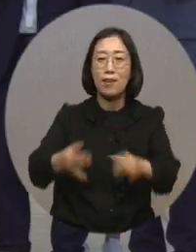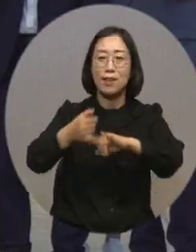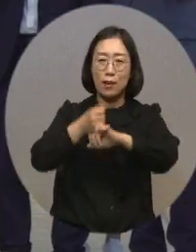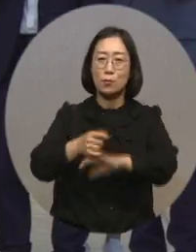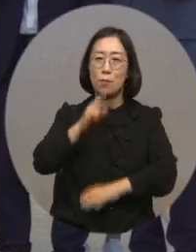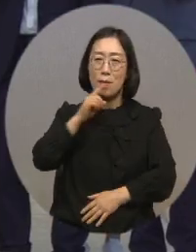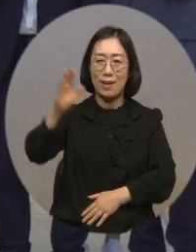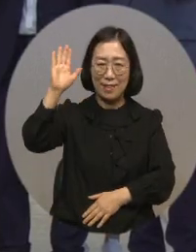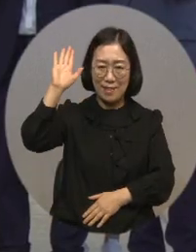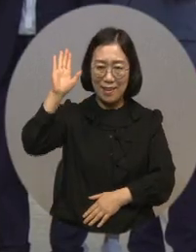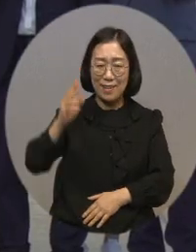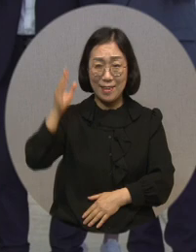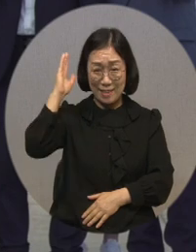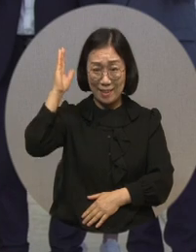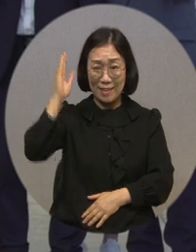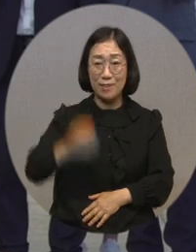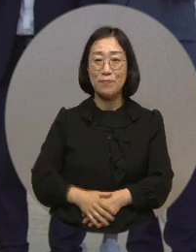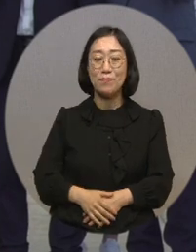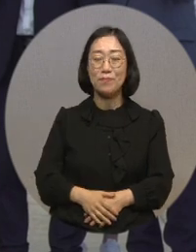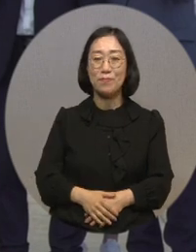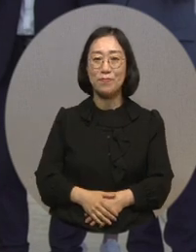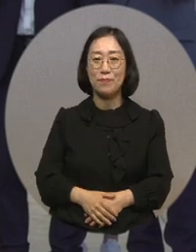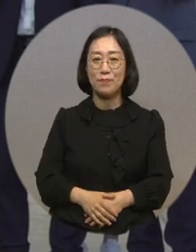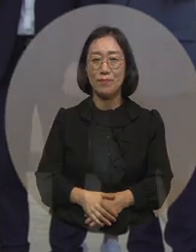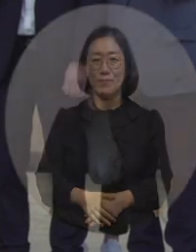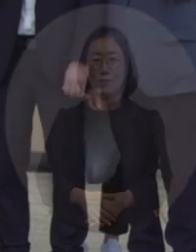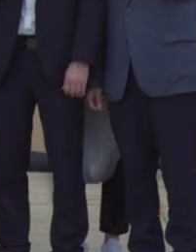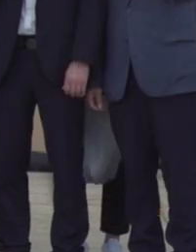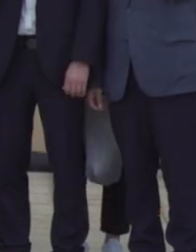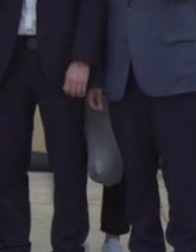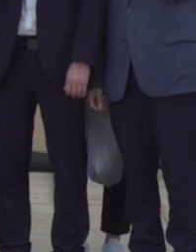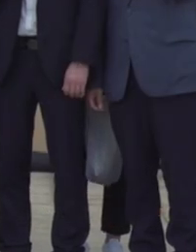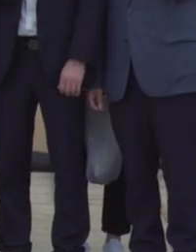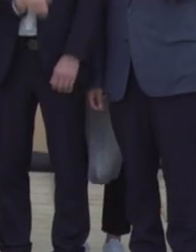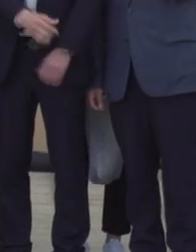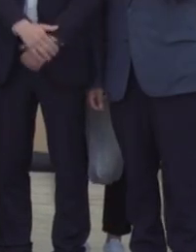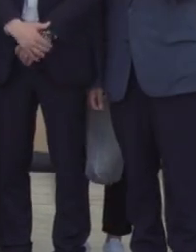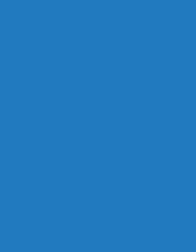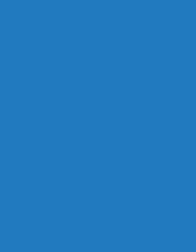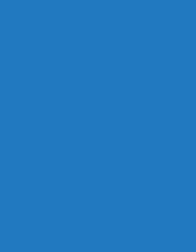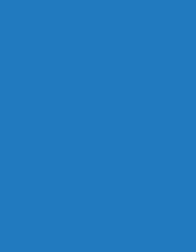말했습니다. 복지TV 뉴스 이윤희입니다.